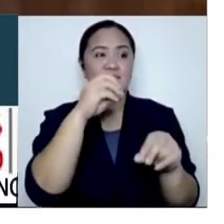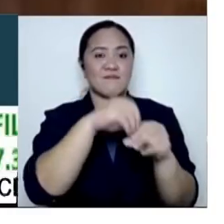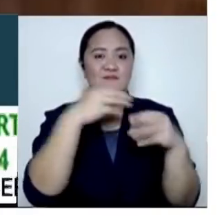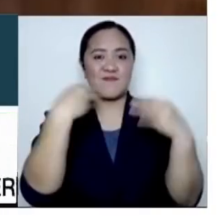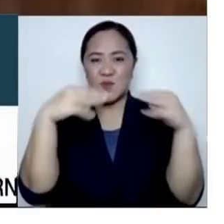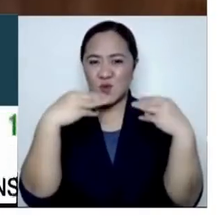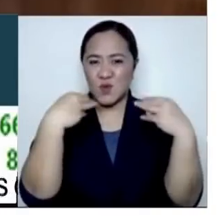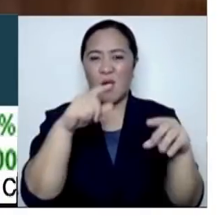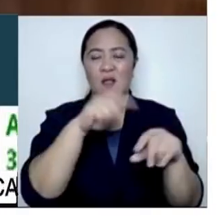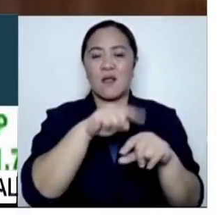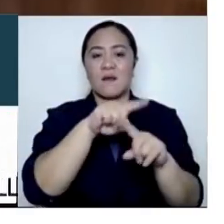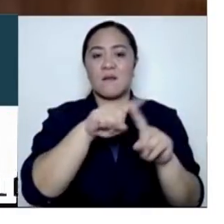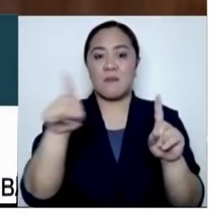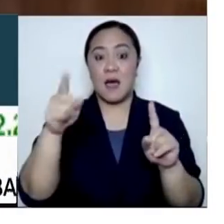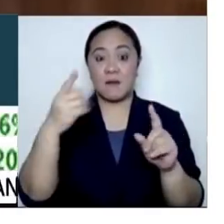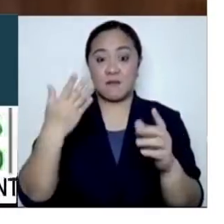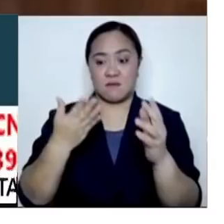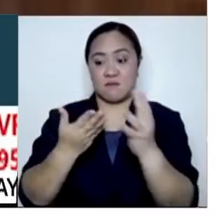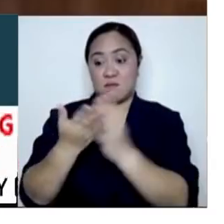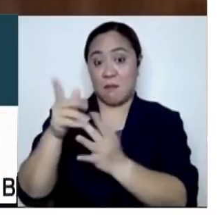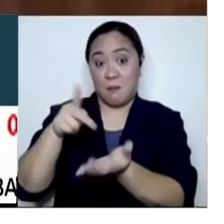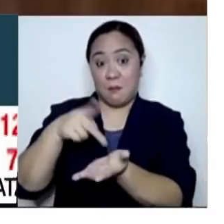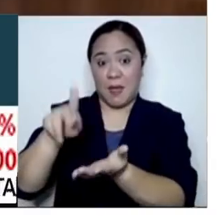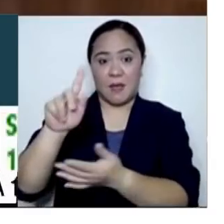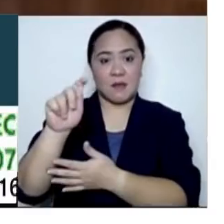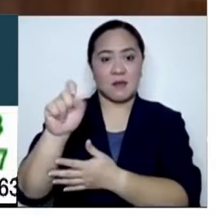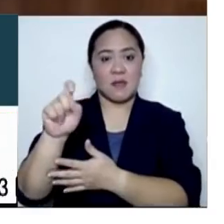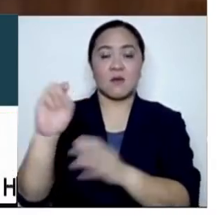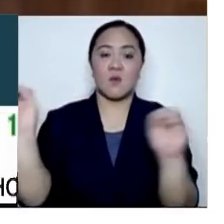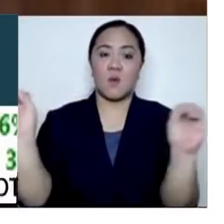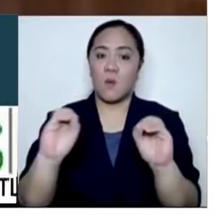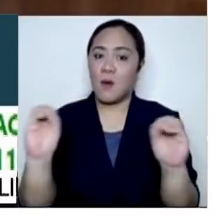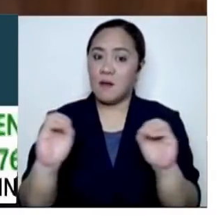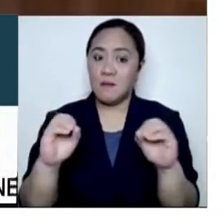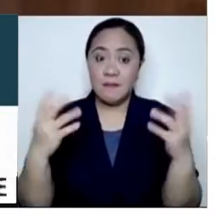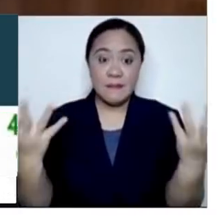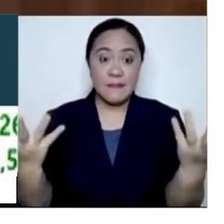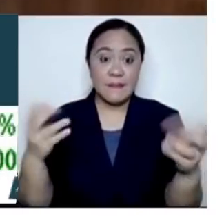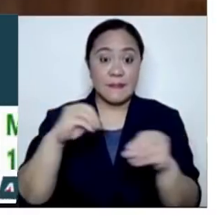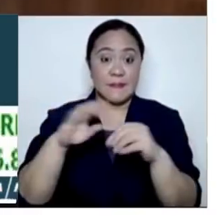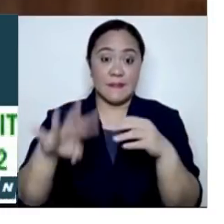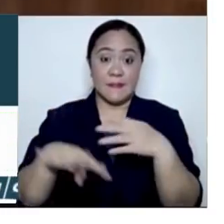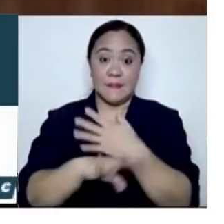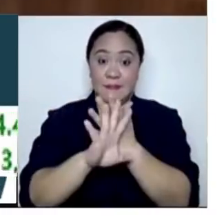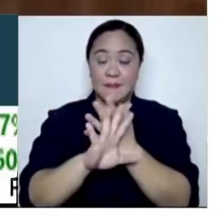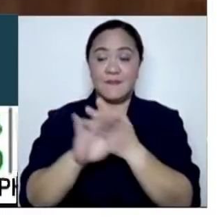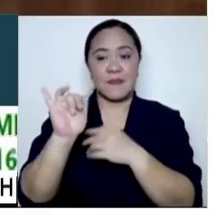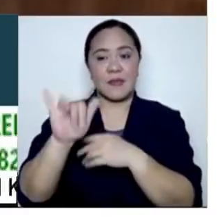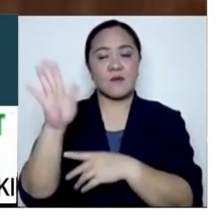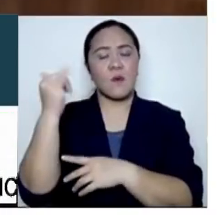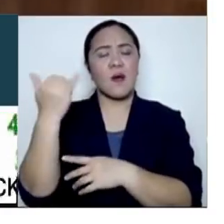sabihin niya dahil mabibisyo na naman siya doon. Maraming nagsusuot rito eh. And so it's important that we get to